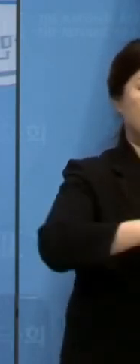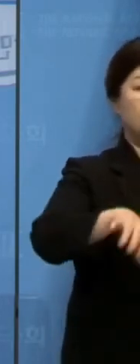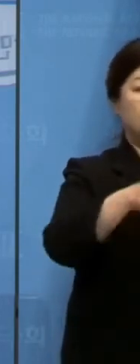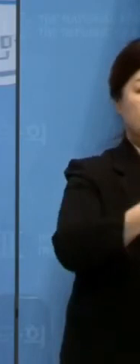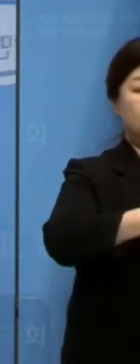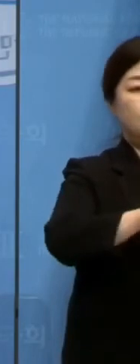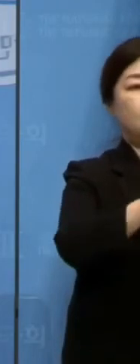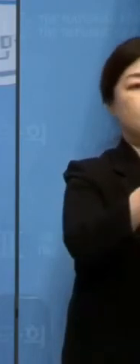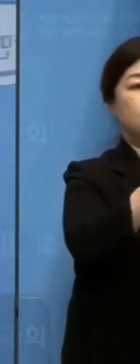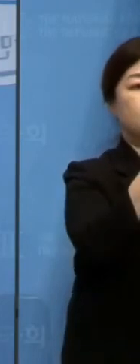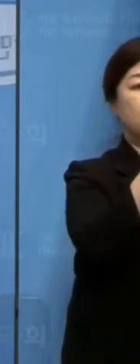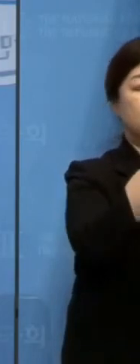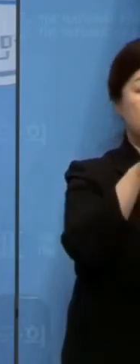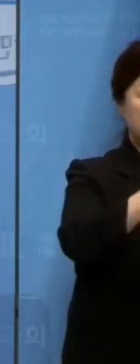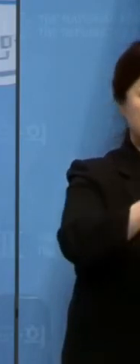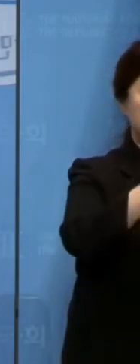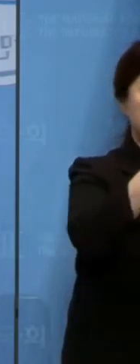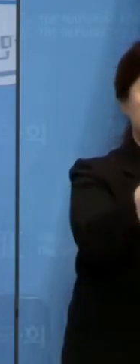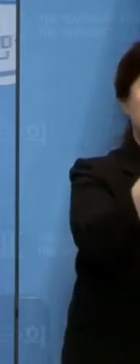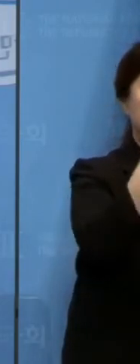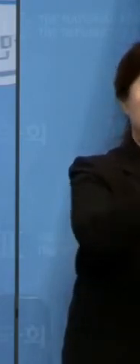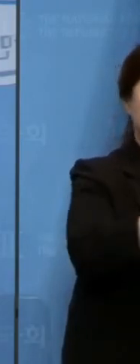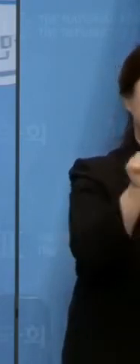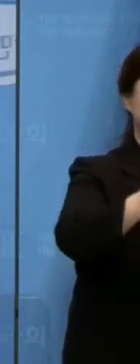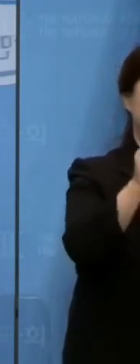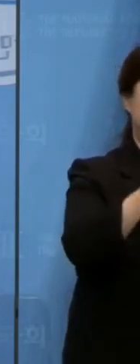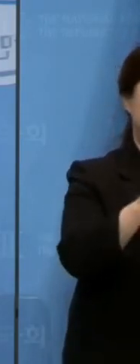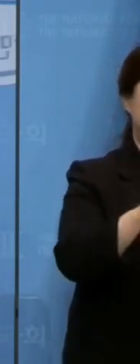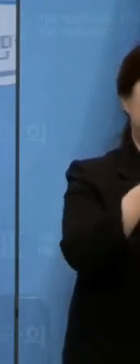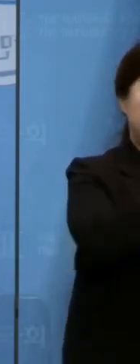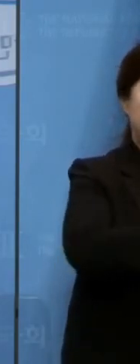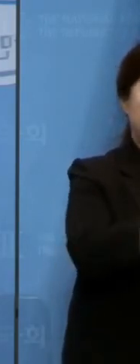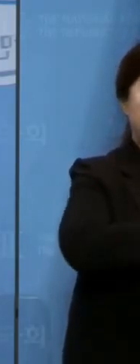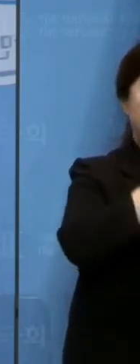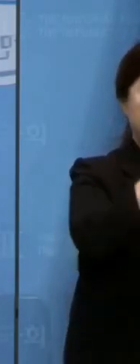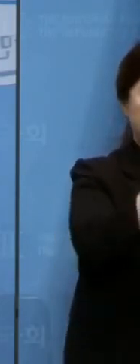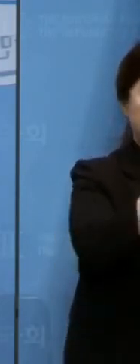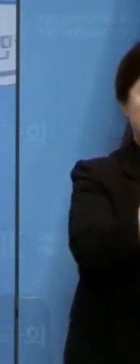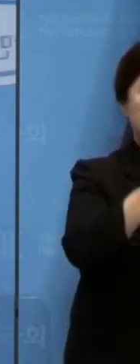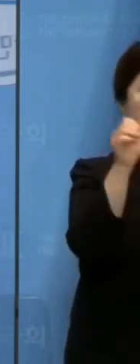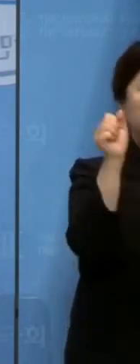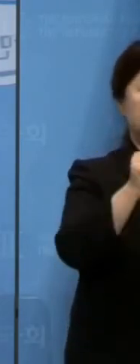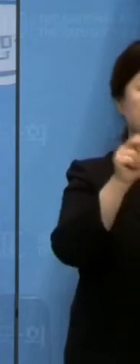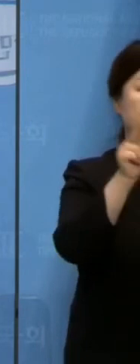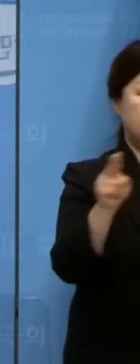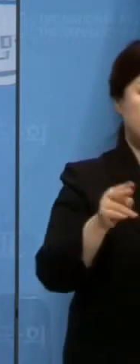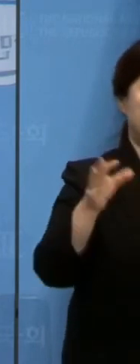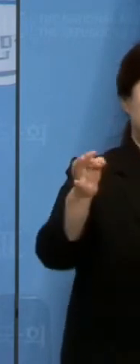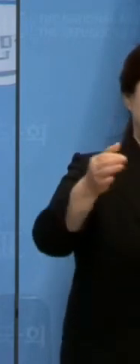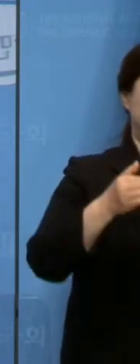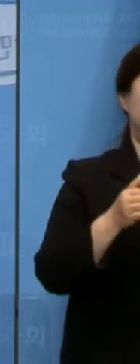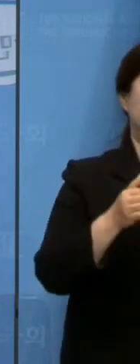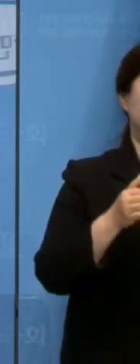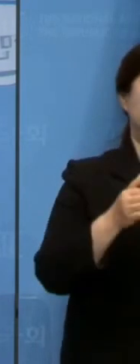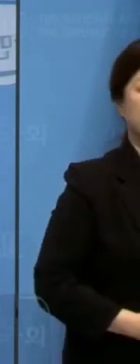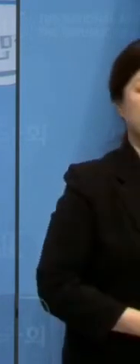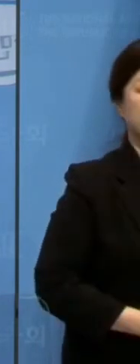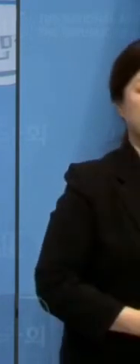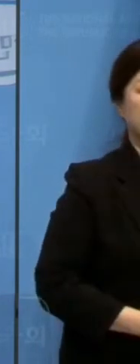36억 5천만 원에 달하는 보상금을 SH로부터 받은 것으로 파악됐습니다.